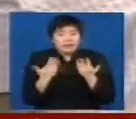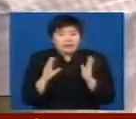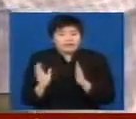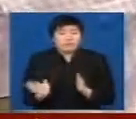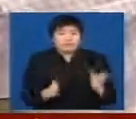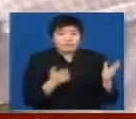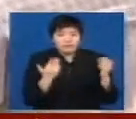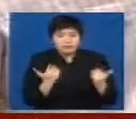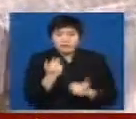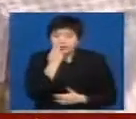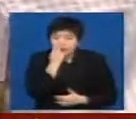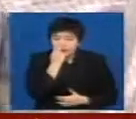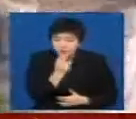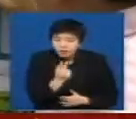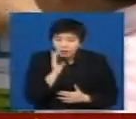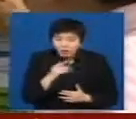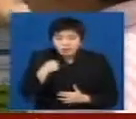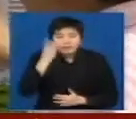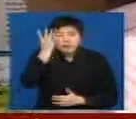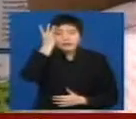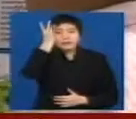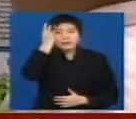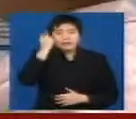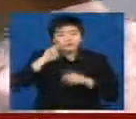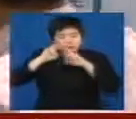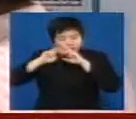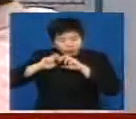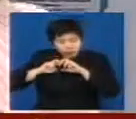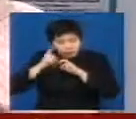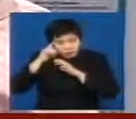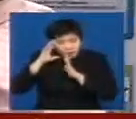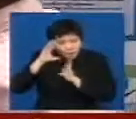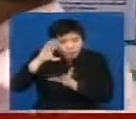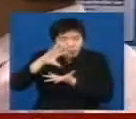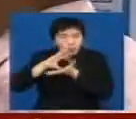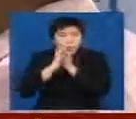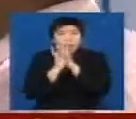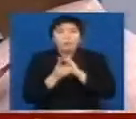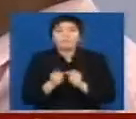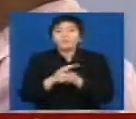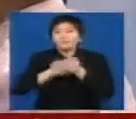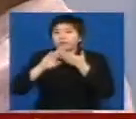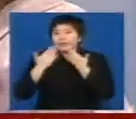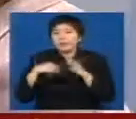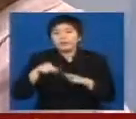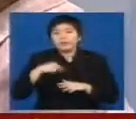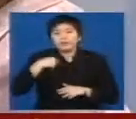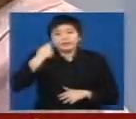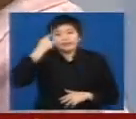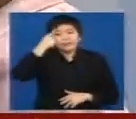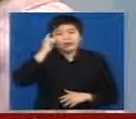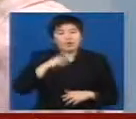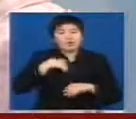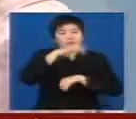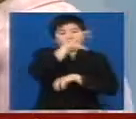องเทียร์ทูนะ ครับ วิเคราะห์ปอกคุ้มบัต ร นะ ครับ เทียร์ที่3 ครับ นะครับคือหน่วยงานที่เข้าม